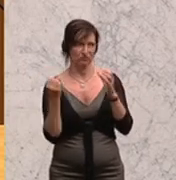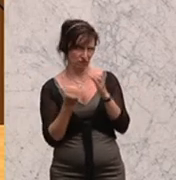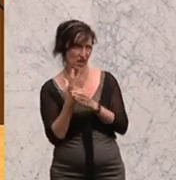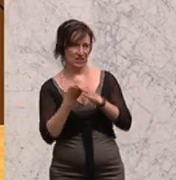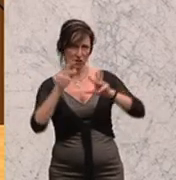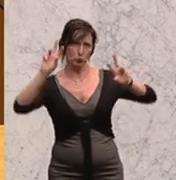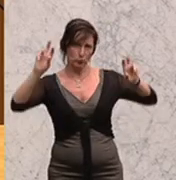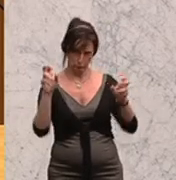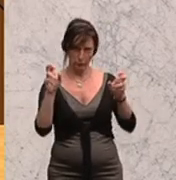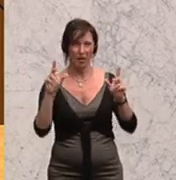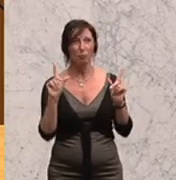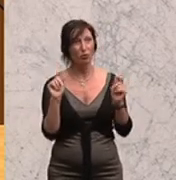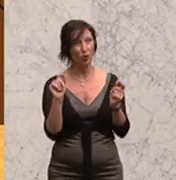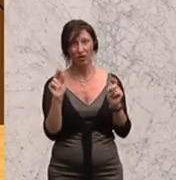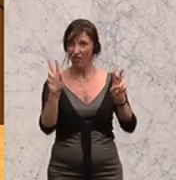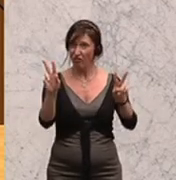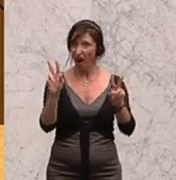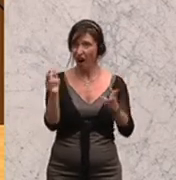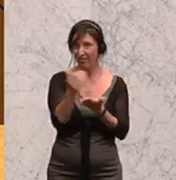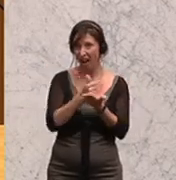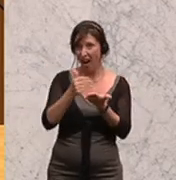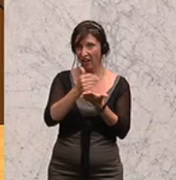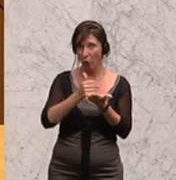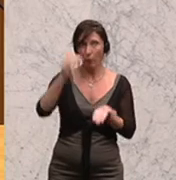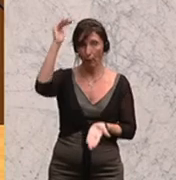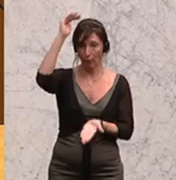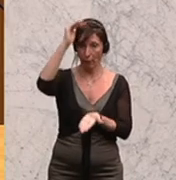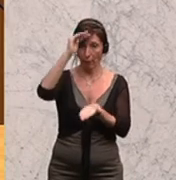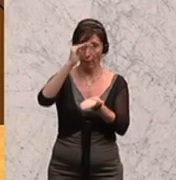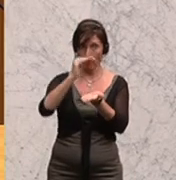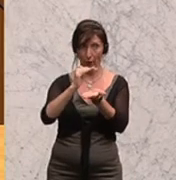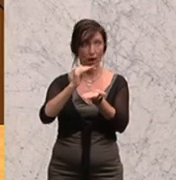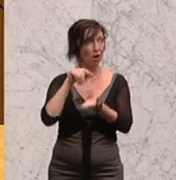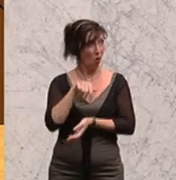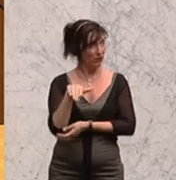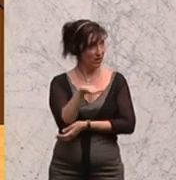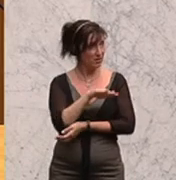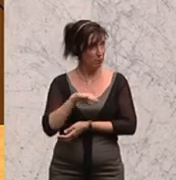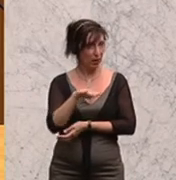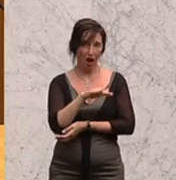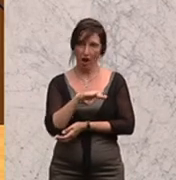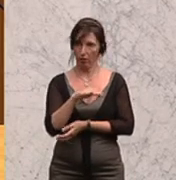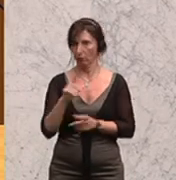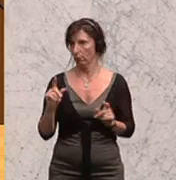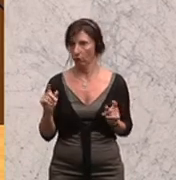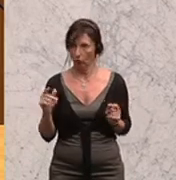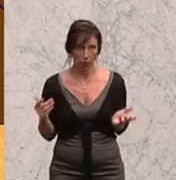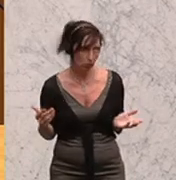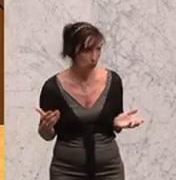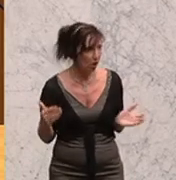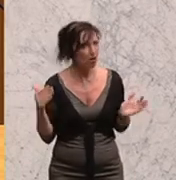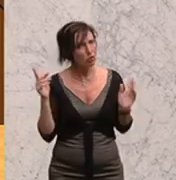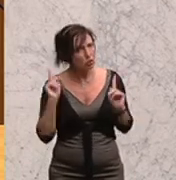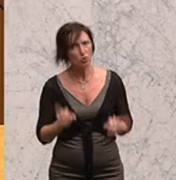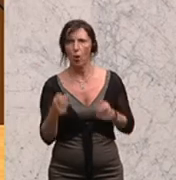ist einkommensmindernd. Und in diesem Bereich wäre es wirklich höchst an der Zeit, endlich Maßnahmen zu ergreifen,